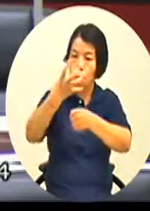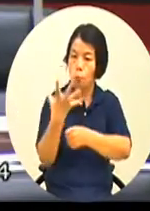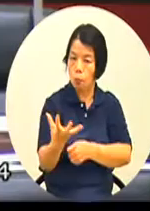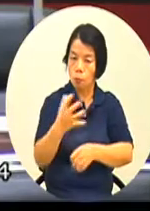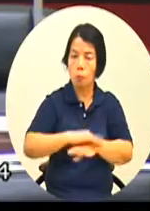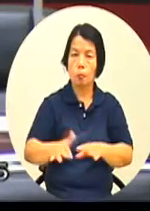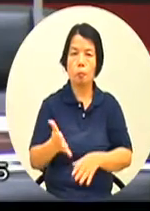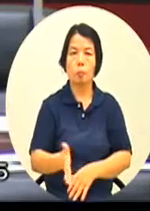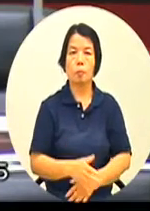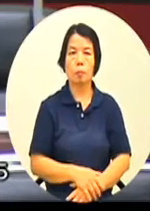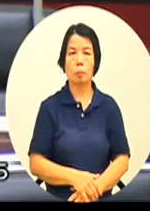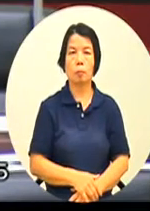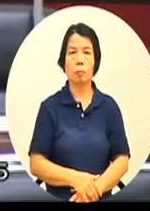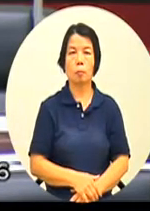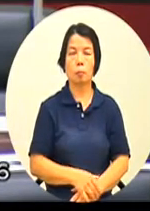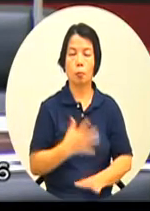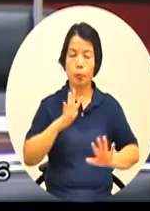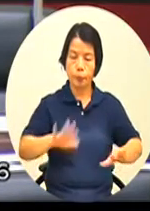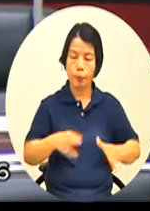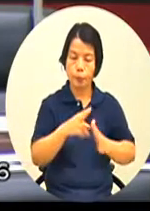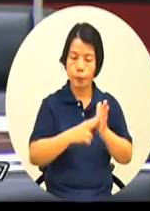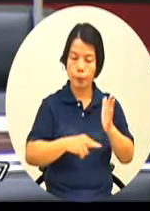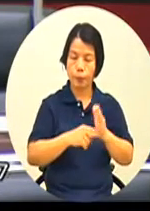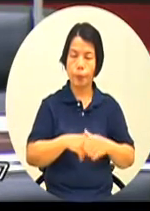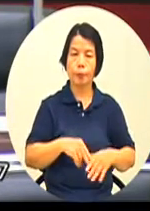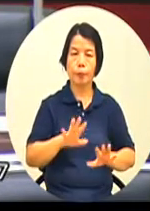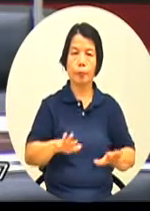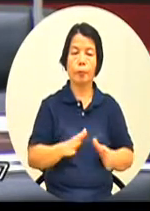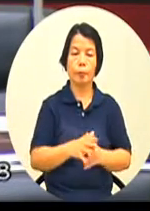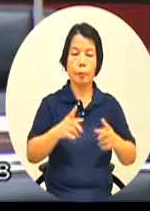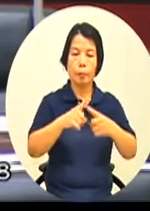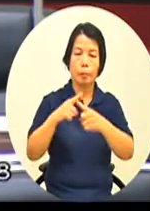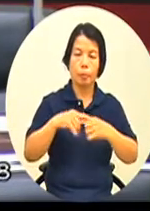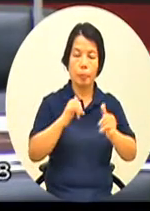我先来简单介绍一下，人类社会